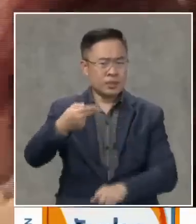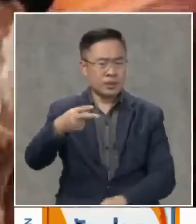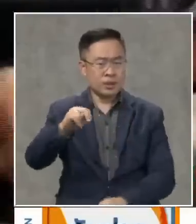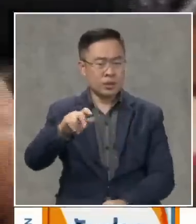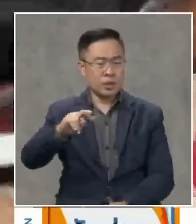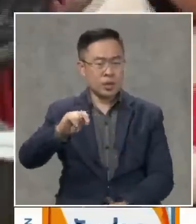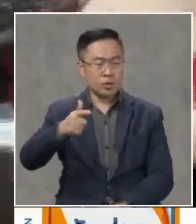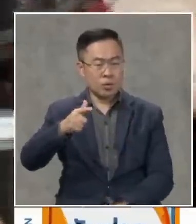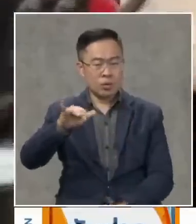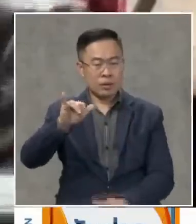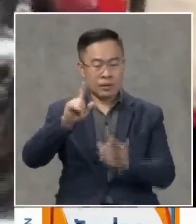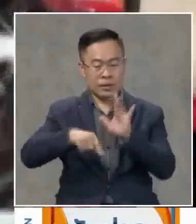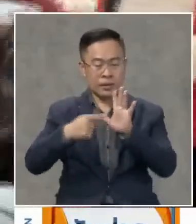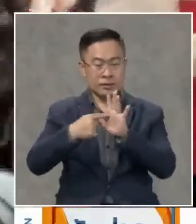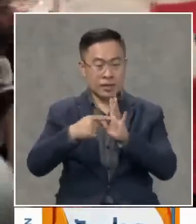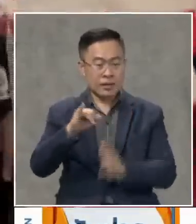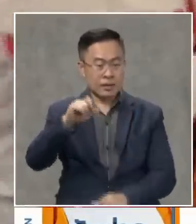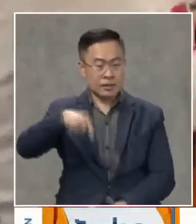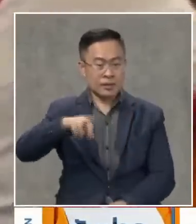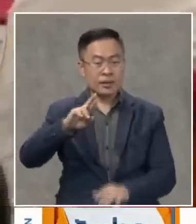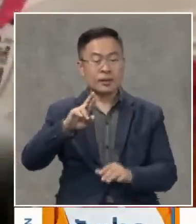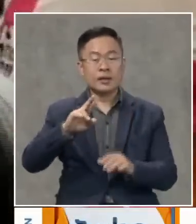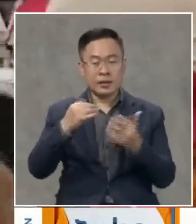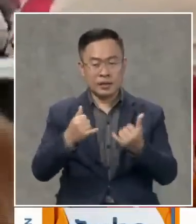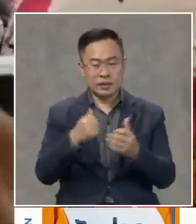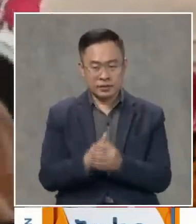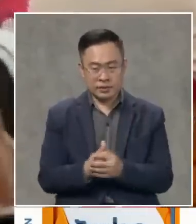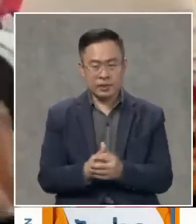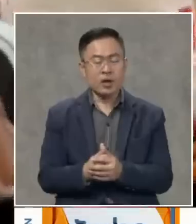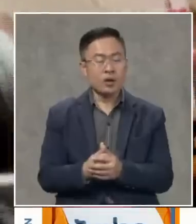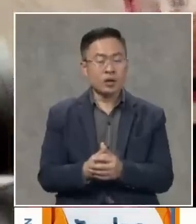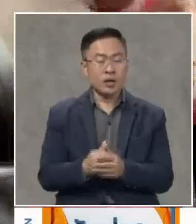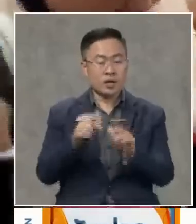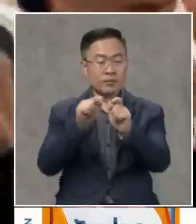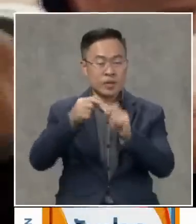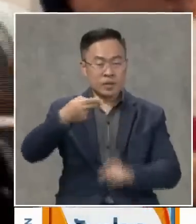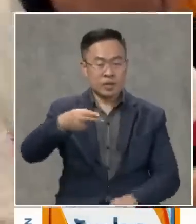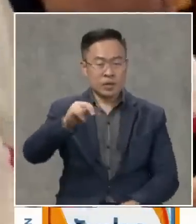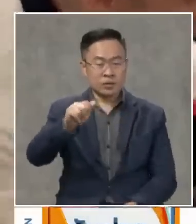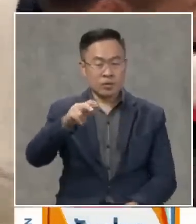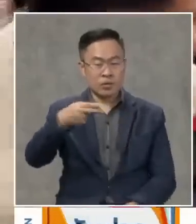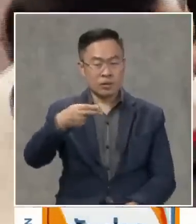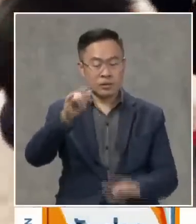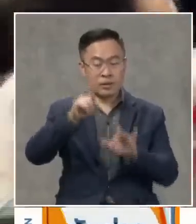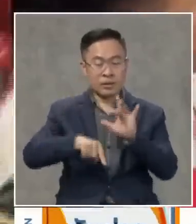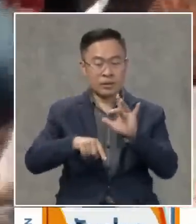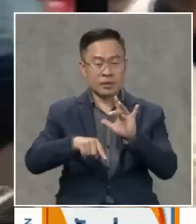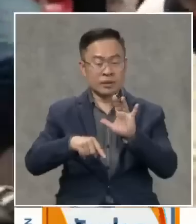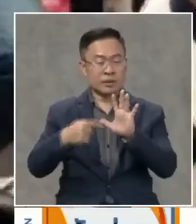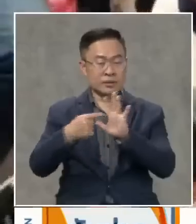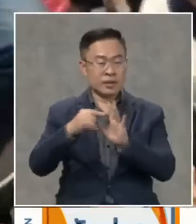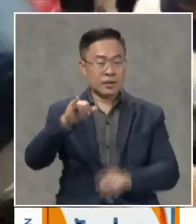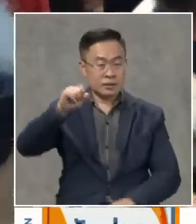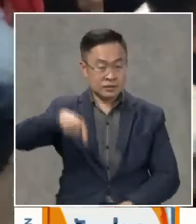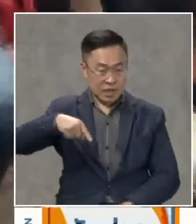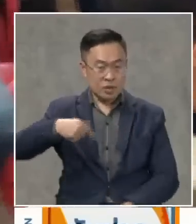นี่เป็นบรรยากาศโดยรวมละค่ะนำทัพไปโดยหัวหน้าพรรคนะคะคุณวราวุฒิศิลปะอาชาปราศัยขอพิสูจน์ความรักจากชาว